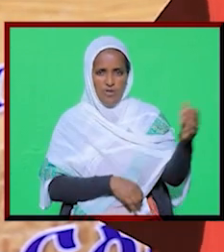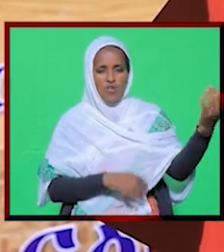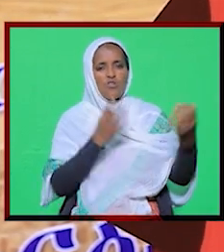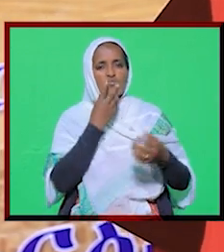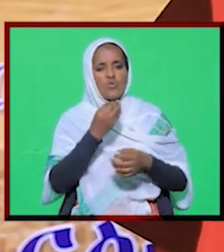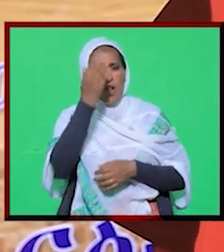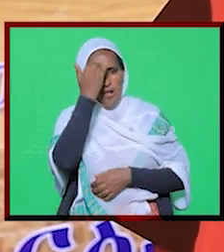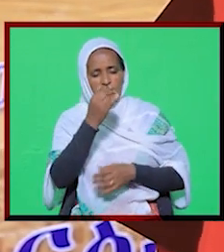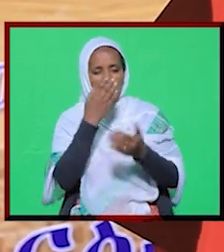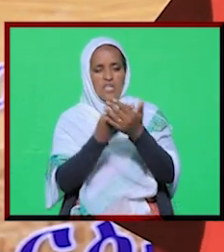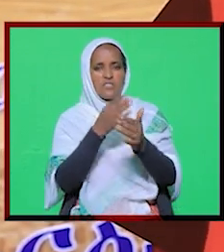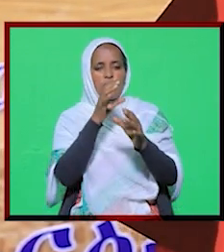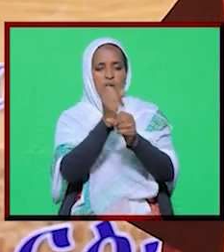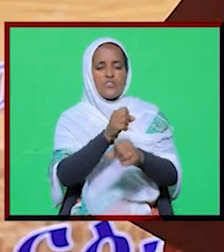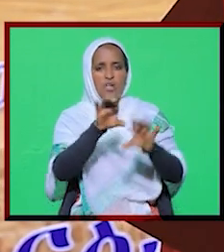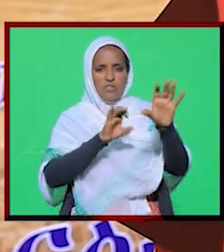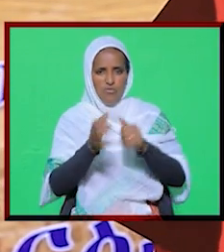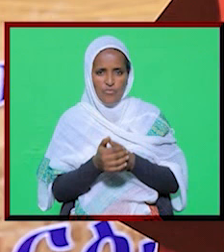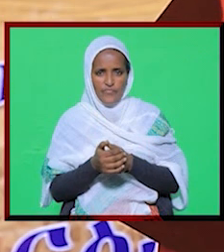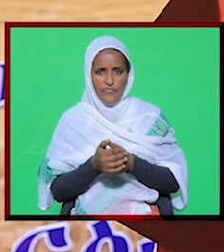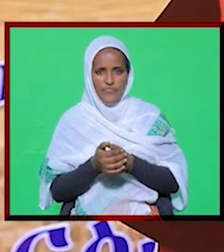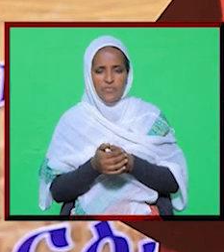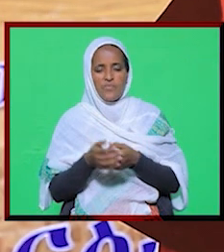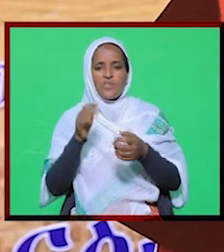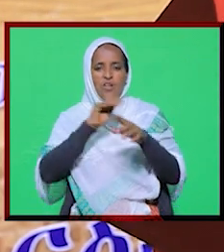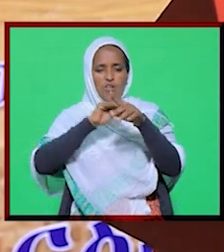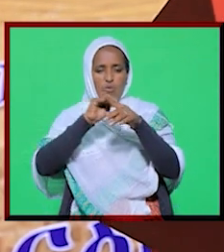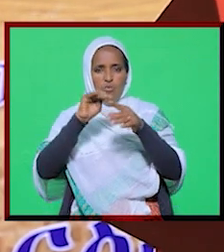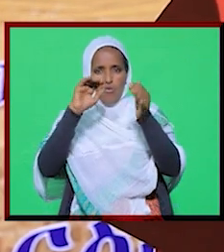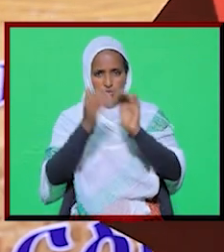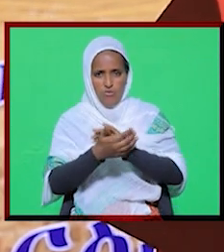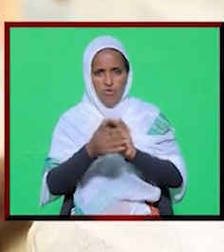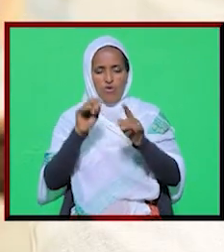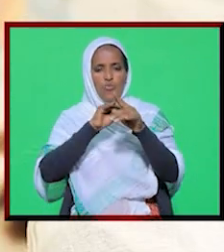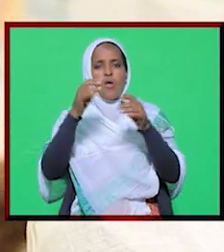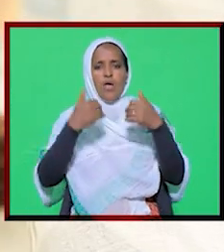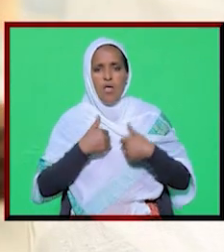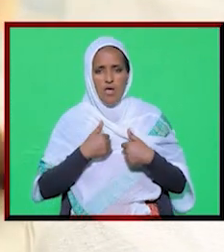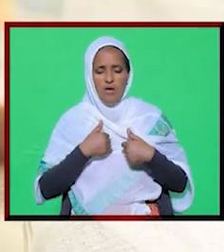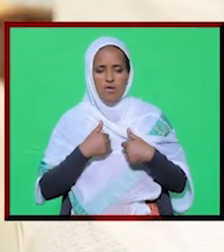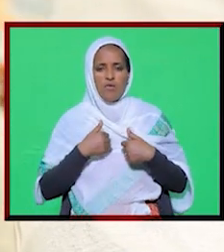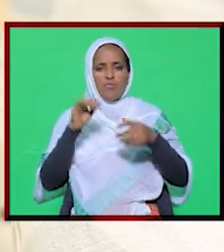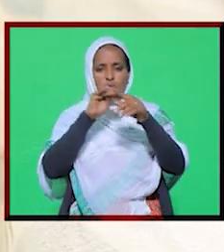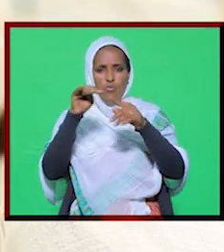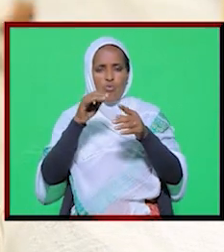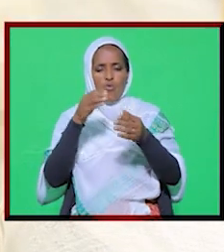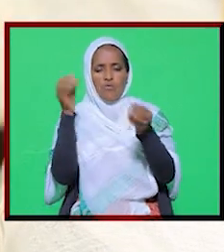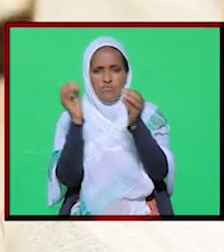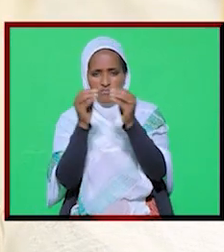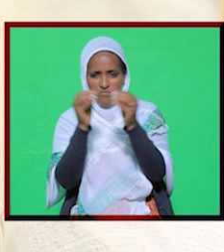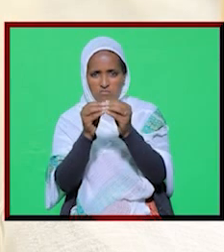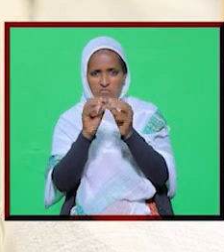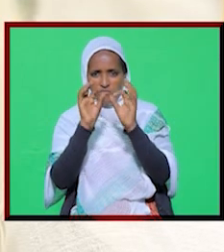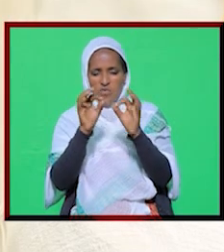እንዴ ይሁዳ ለምንድን ነው ገንዘብ ያዥ ያደረገው? ለሙያ ከሆነ ሙያ ያለው እንደውም በሙያው አካውንታንት